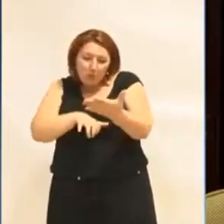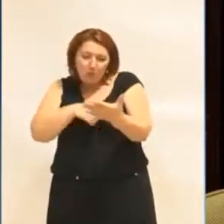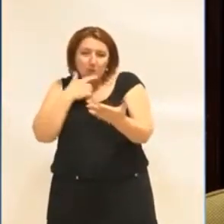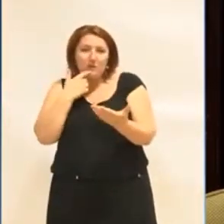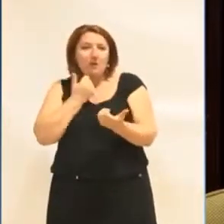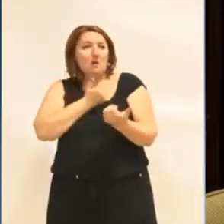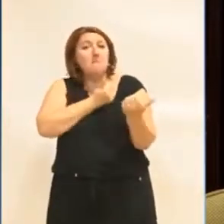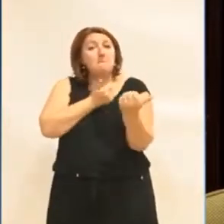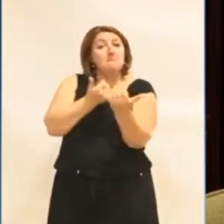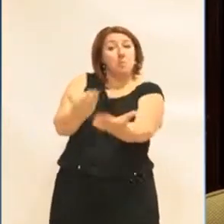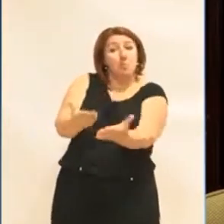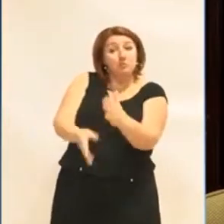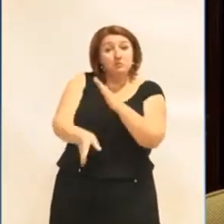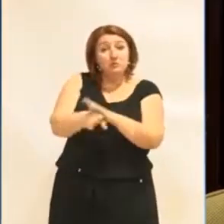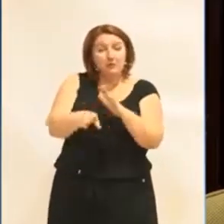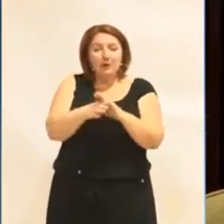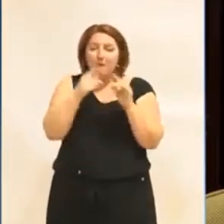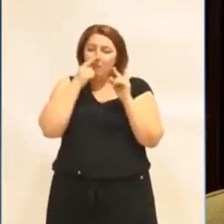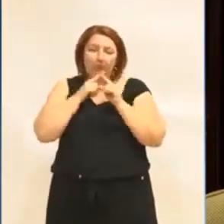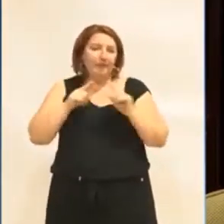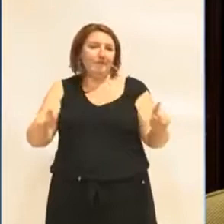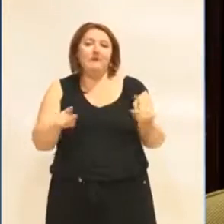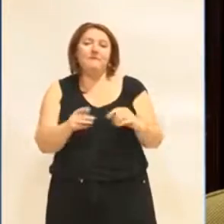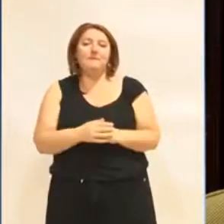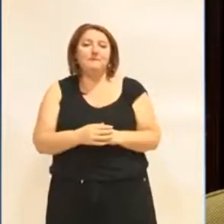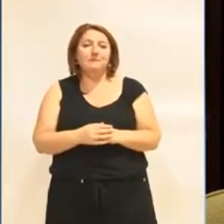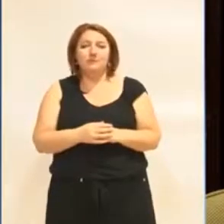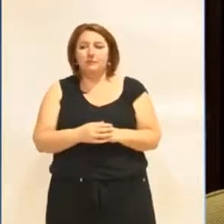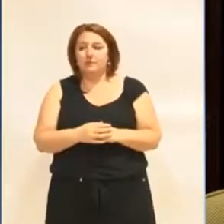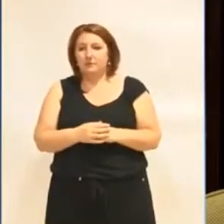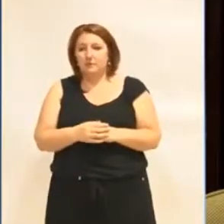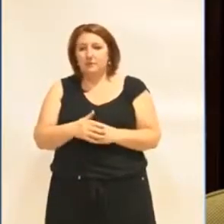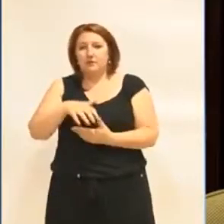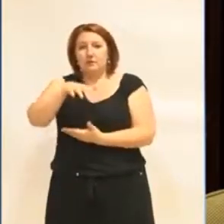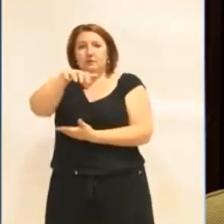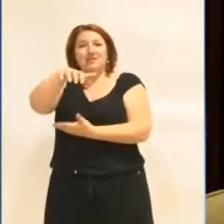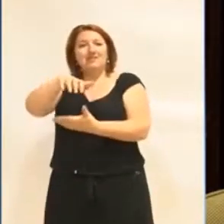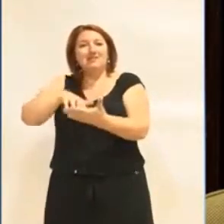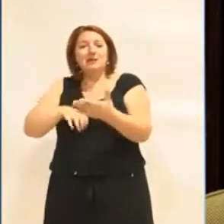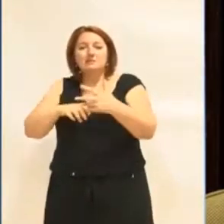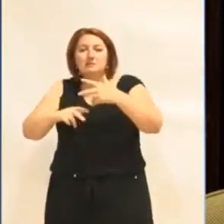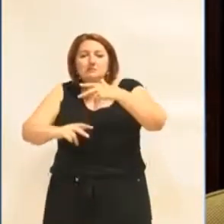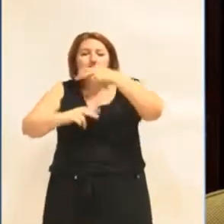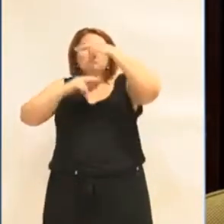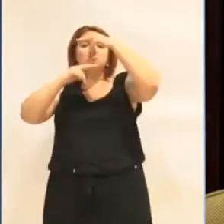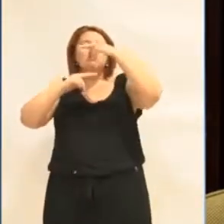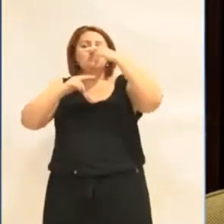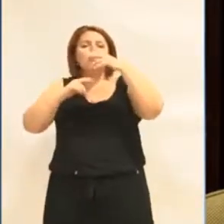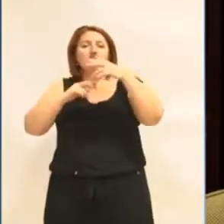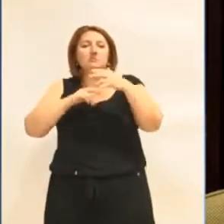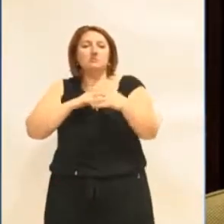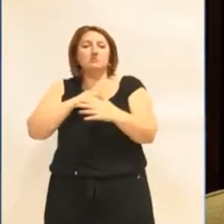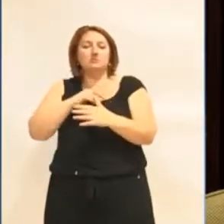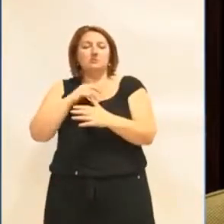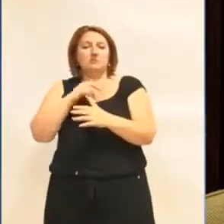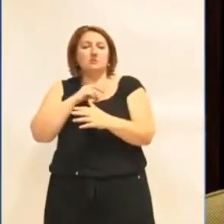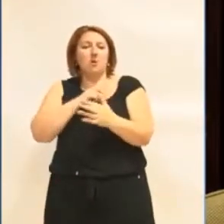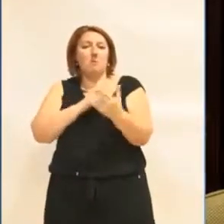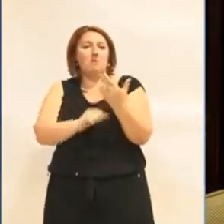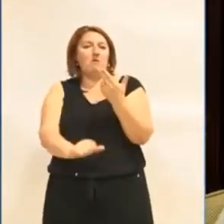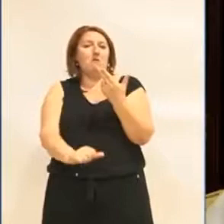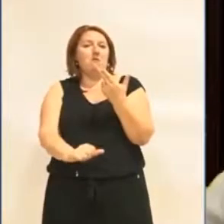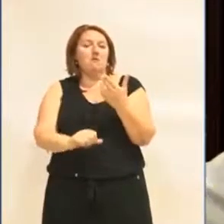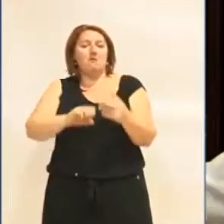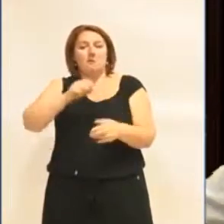la proposition initiale. Et je vous lis un extrait de la réponse qui a été faite